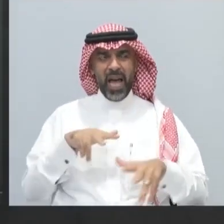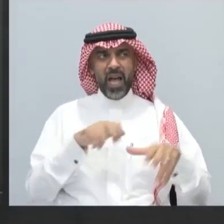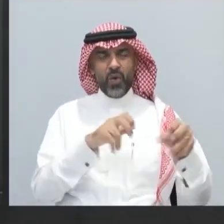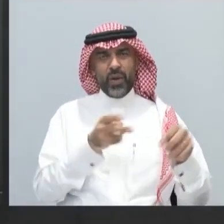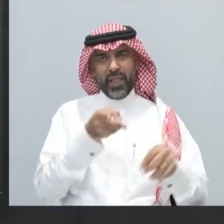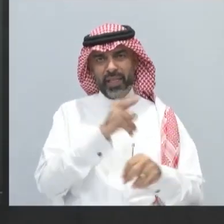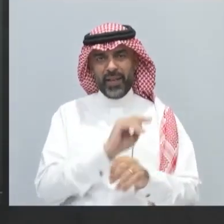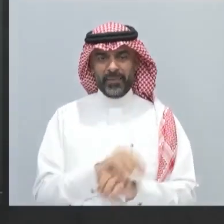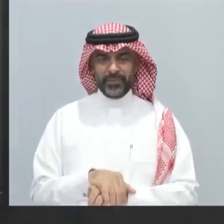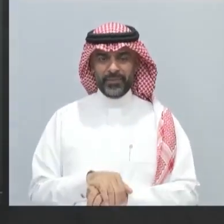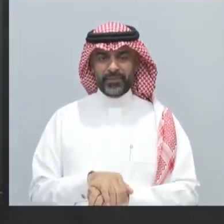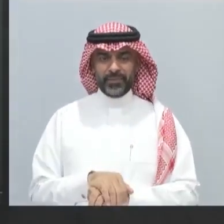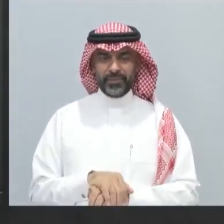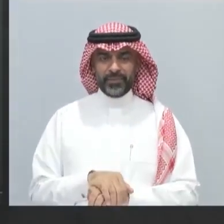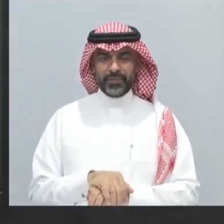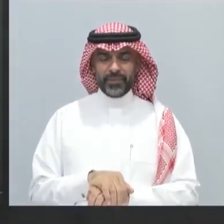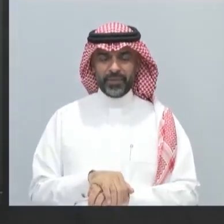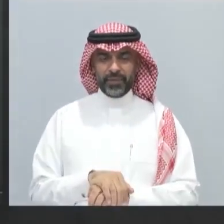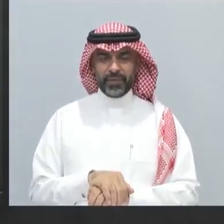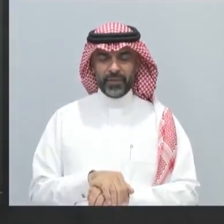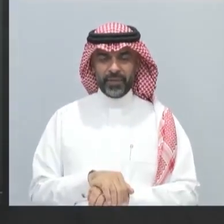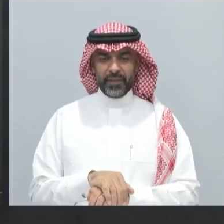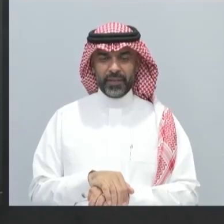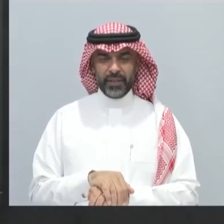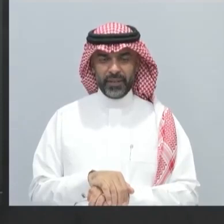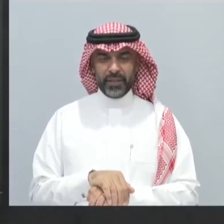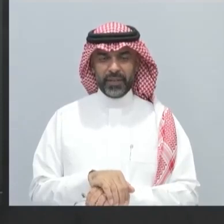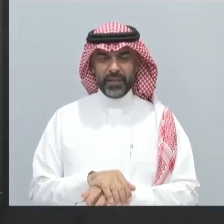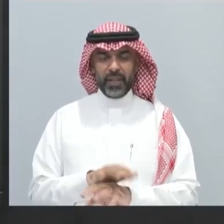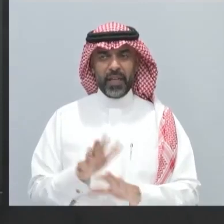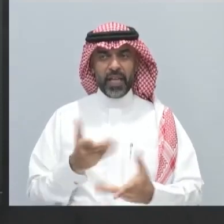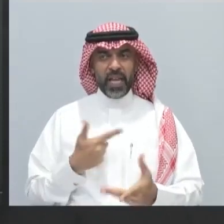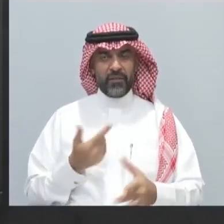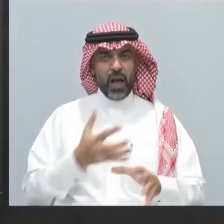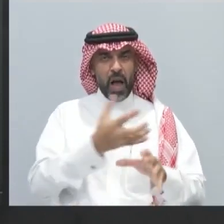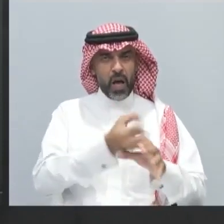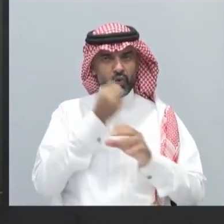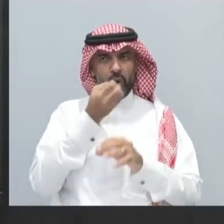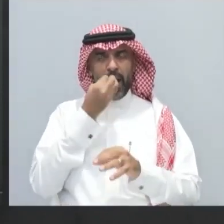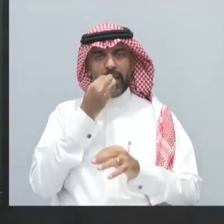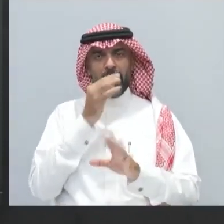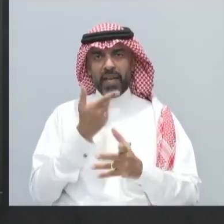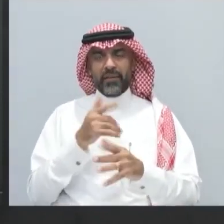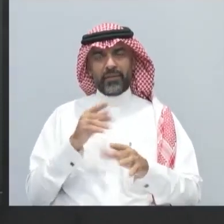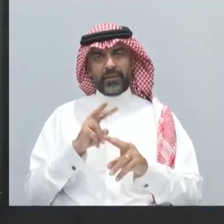او متطفل اذا هنا نمط في عمليه الحصول على الغذاء